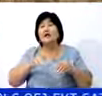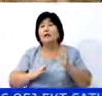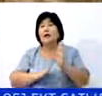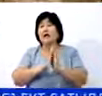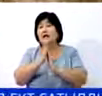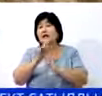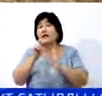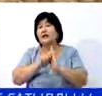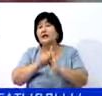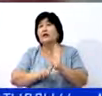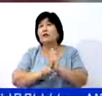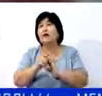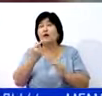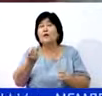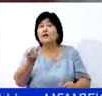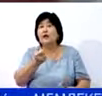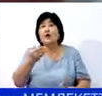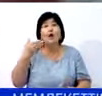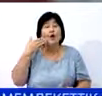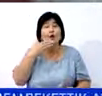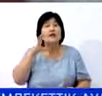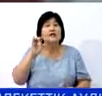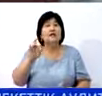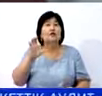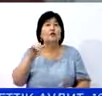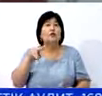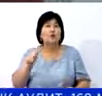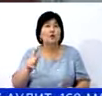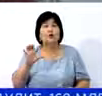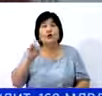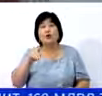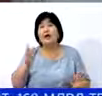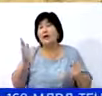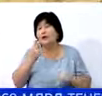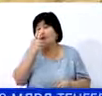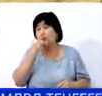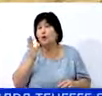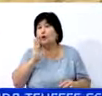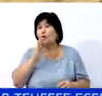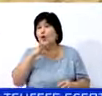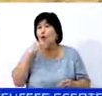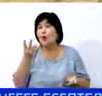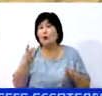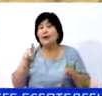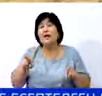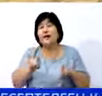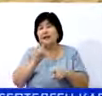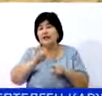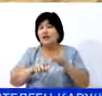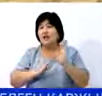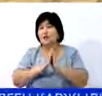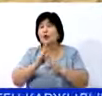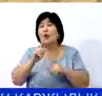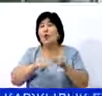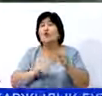толып, басын көтере алмай тұрған мына дақыл күріштің сыр сұлуы сорты. Климатымызға төзімді, суды көп қажет етпейтін әрі тез пісетін